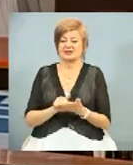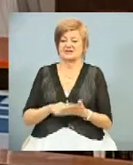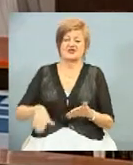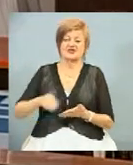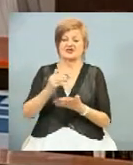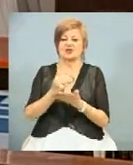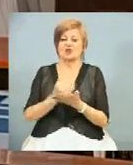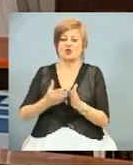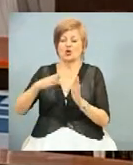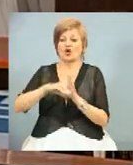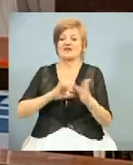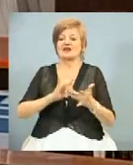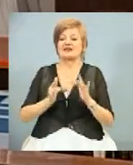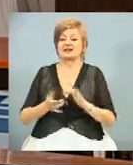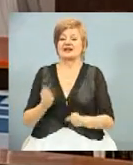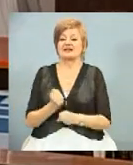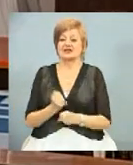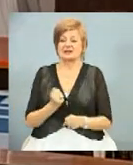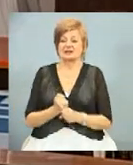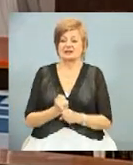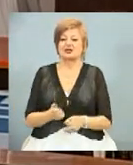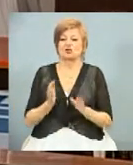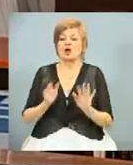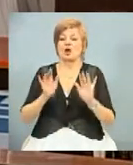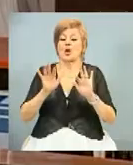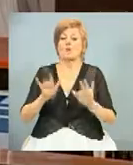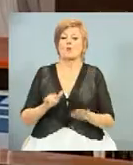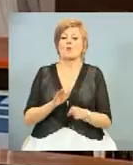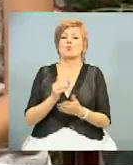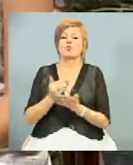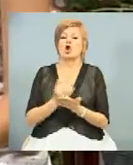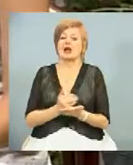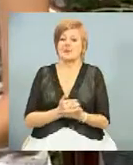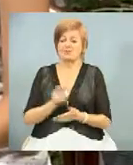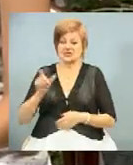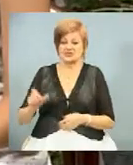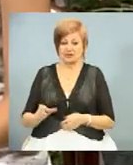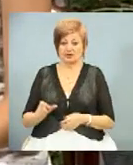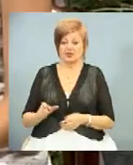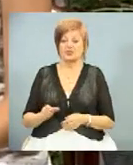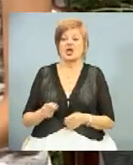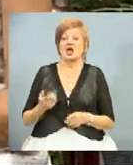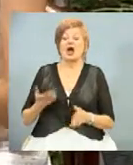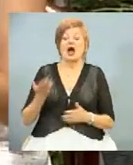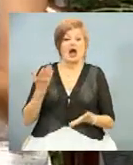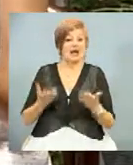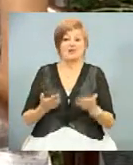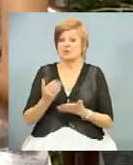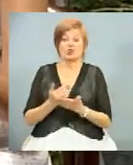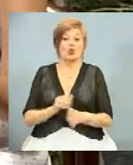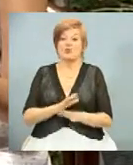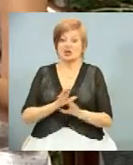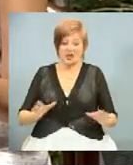програми в інтернеті – це створені саме програмістами. А ще, якби не було програм, то комп'ютер би просто